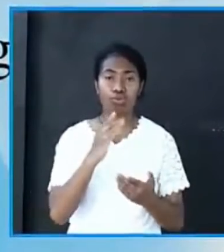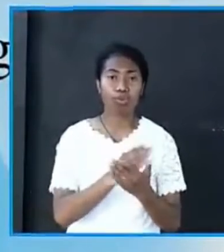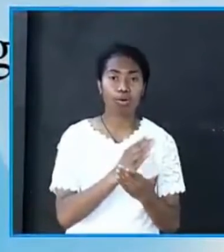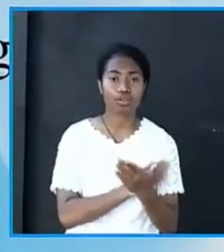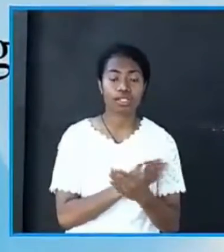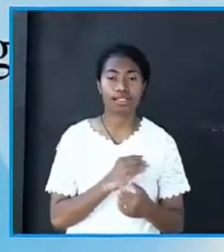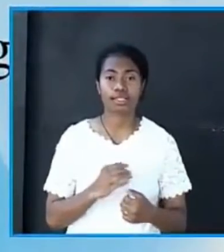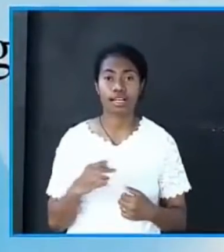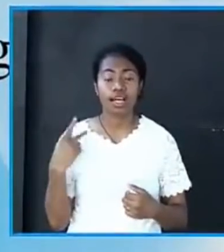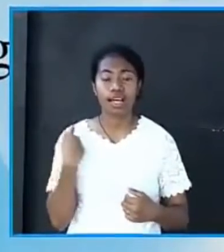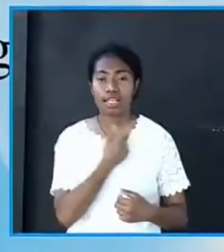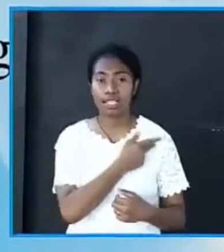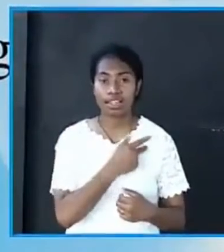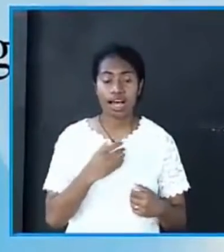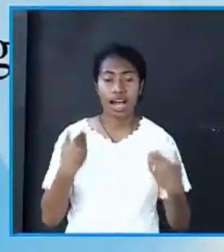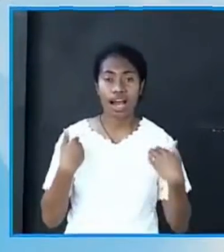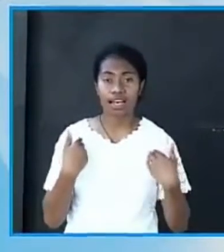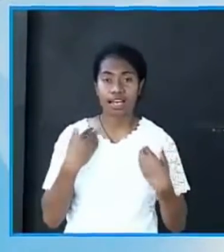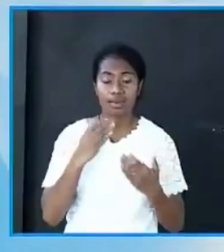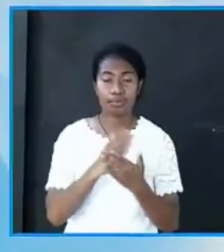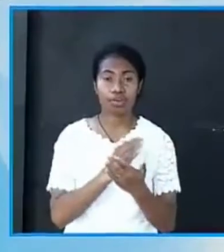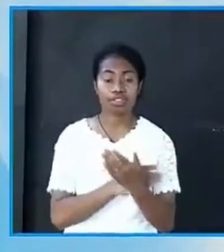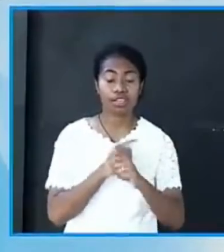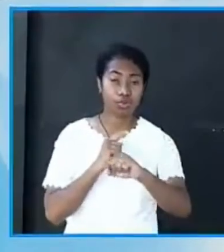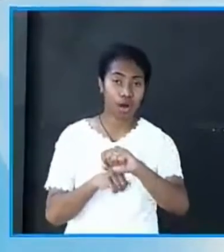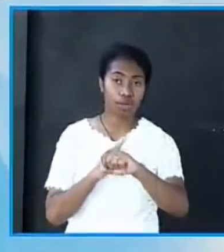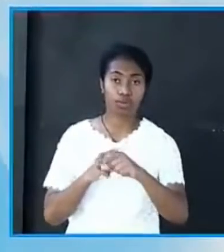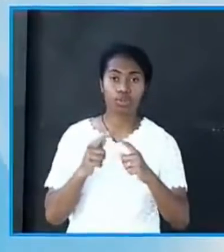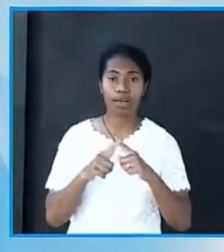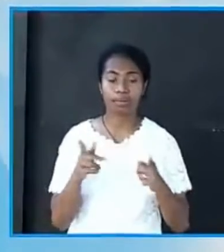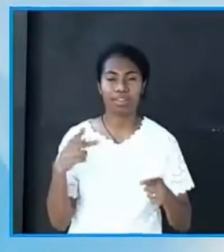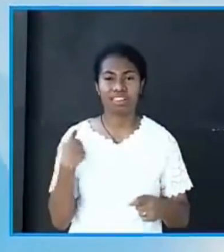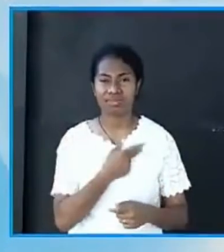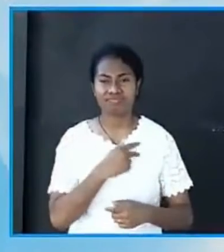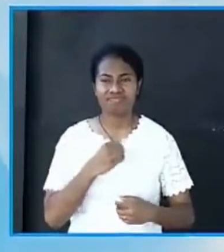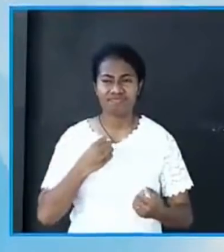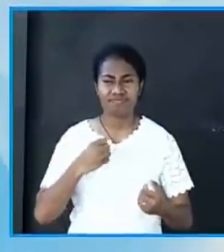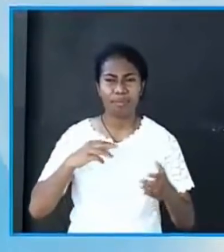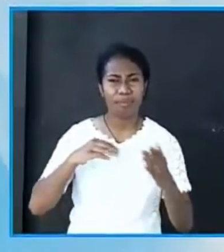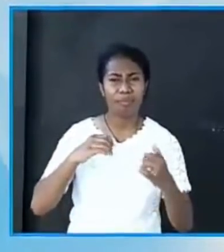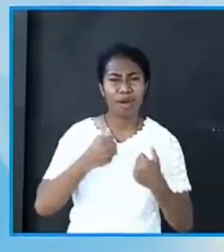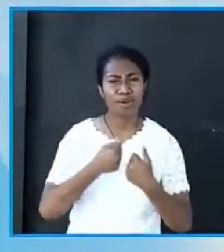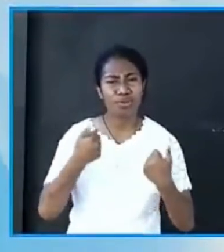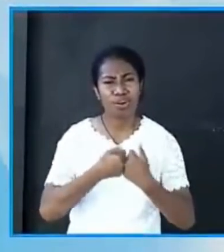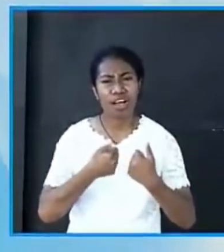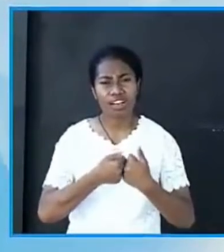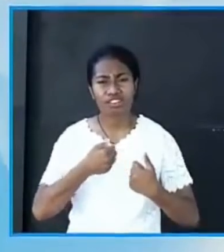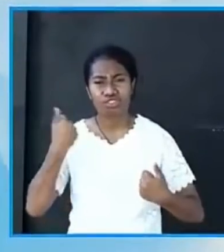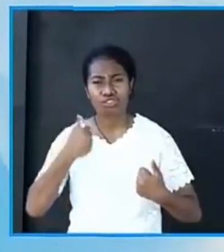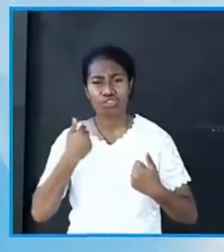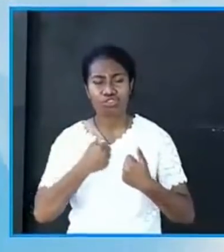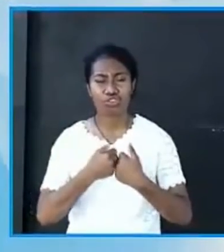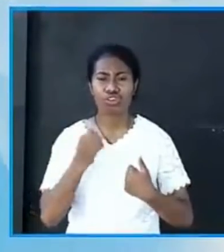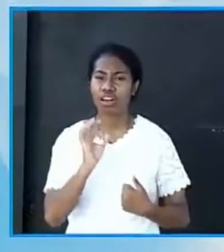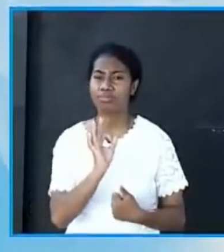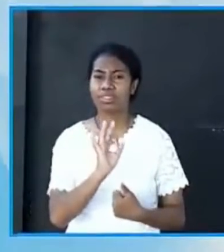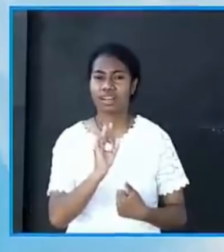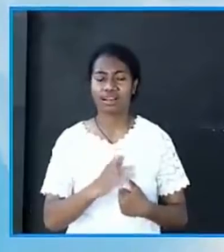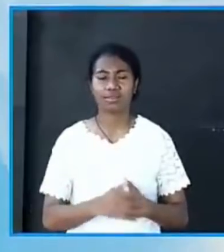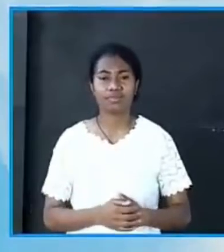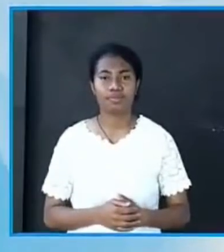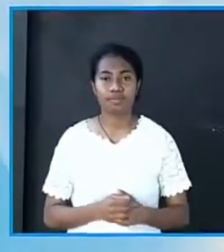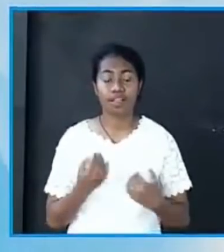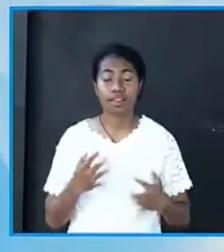waktu kita berada dalam proses waktu tapi kita seringkali memberontak dan tidak mau hidup di dalam waktu ketika kita jadi tua